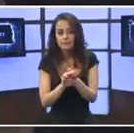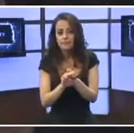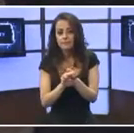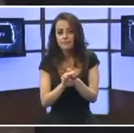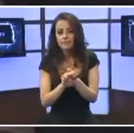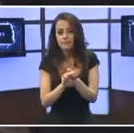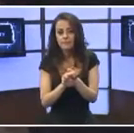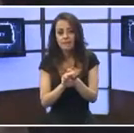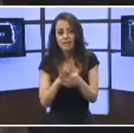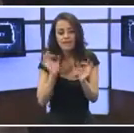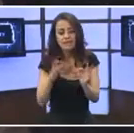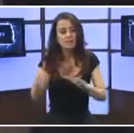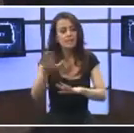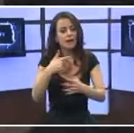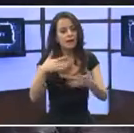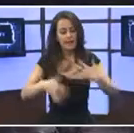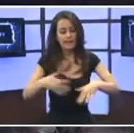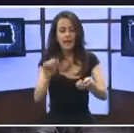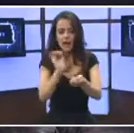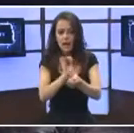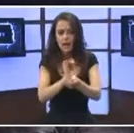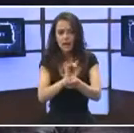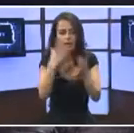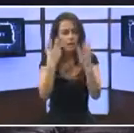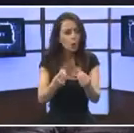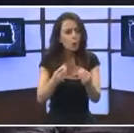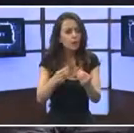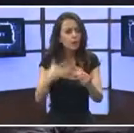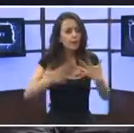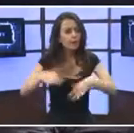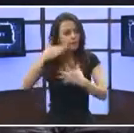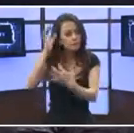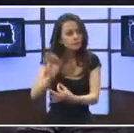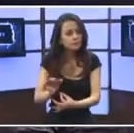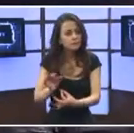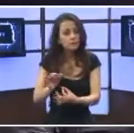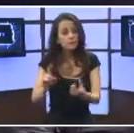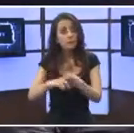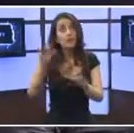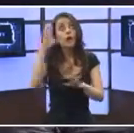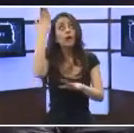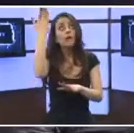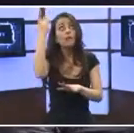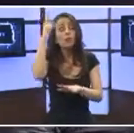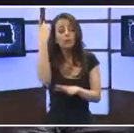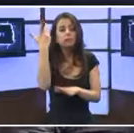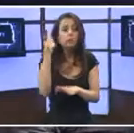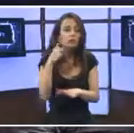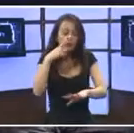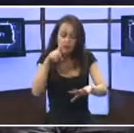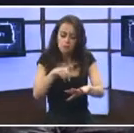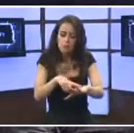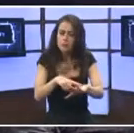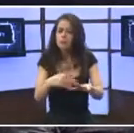bizler engelli aileleri olarak, engelli insanlar zaten hep melektir. ve Allah-u Teala'nın inanıp güvendiği, emanet